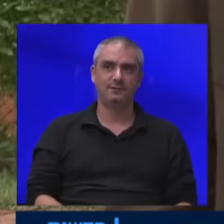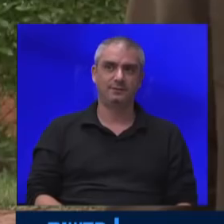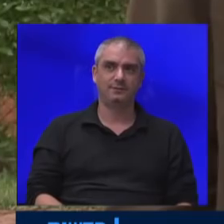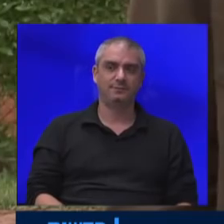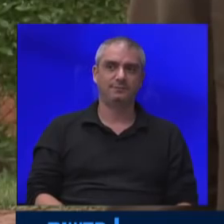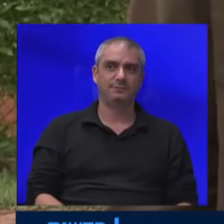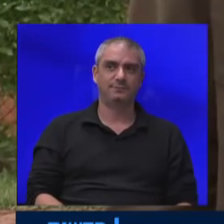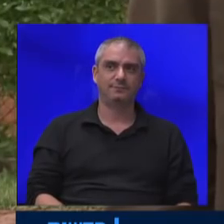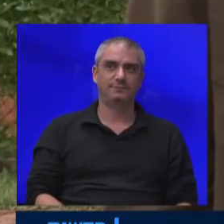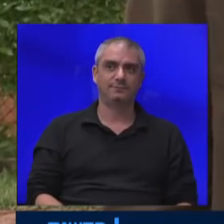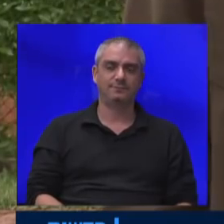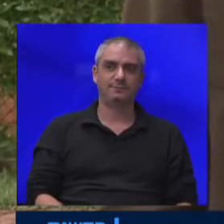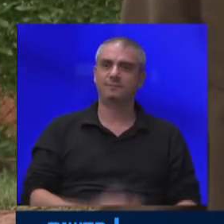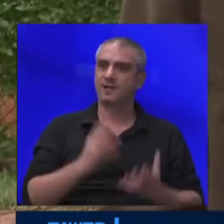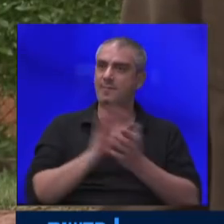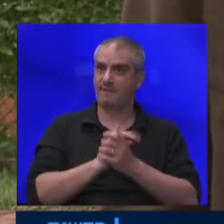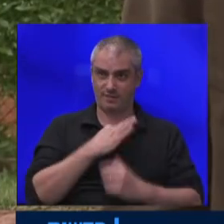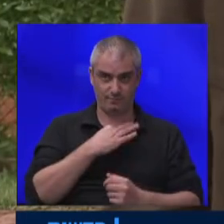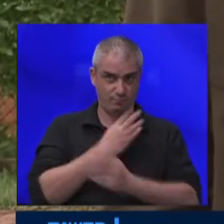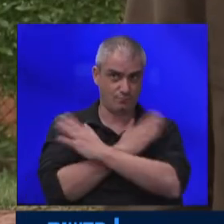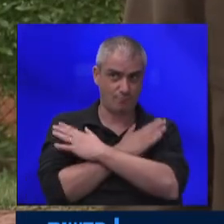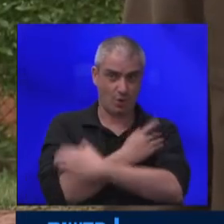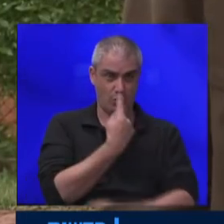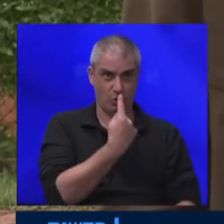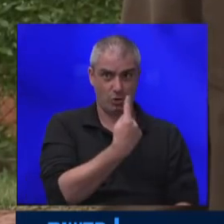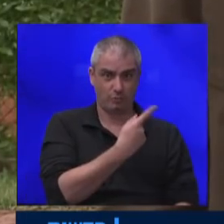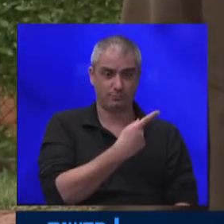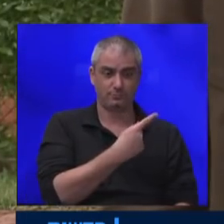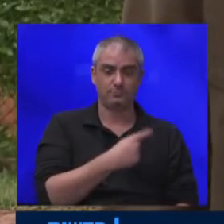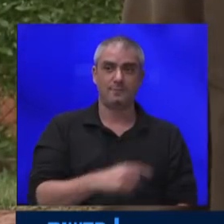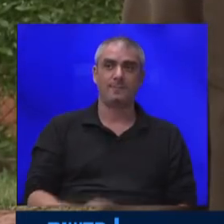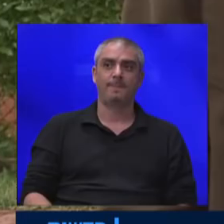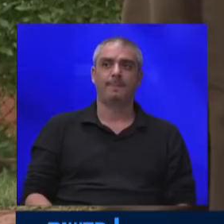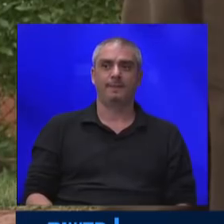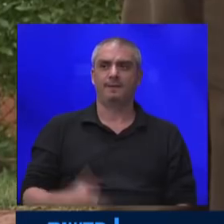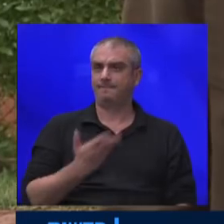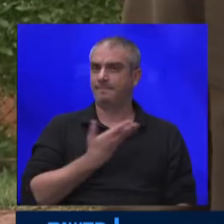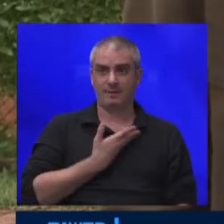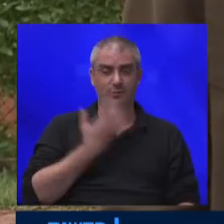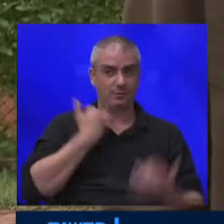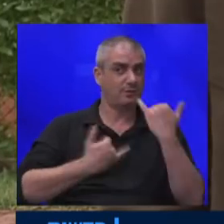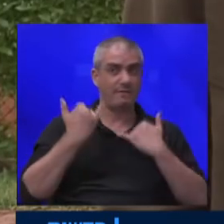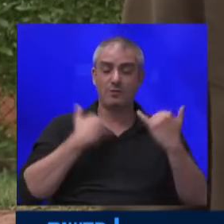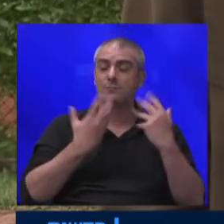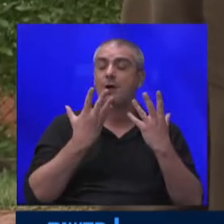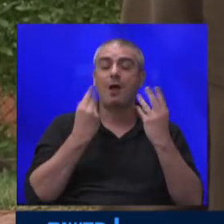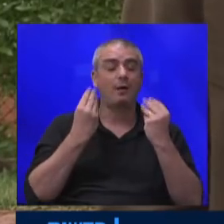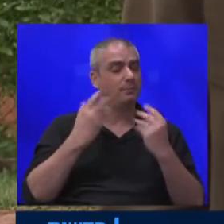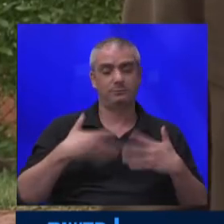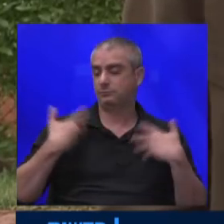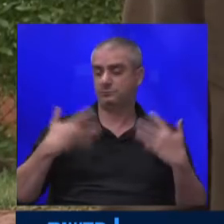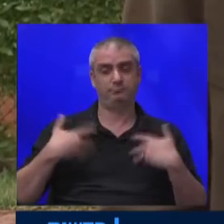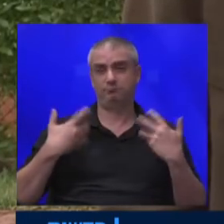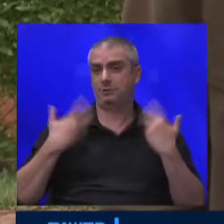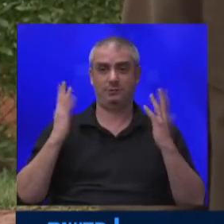כמה חברים מרוקאים, קיבלנו הרבה טלפון,